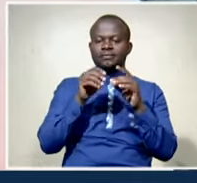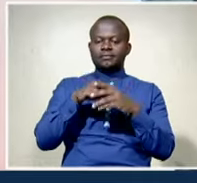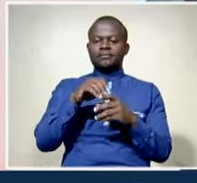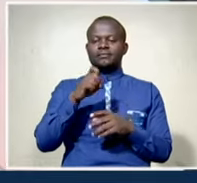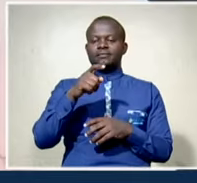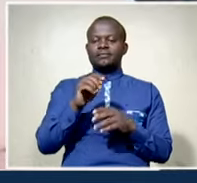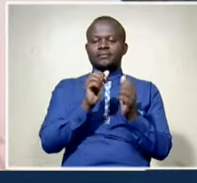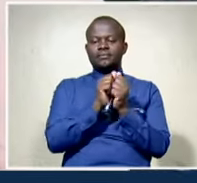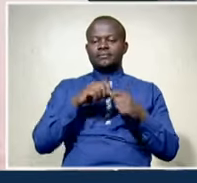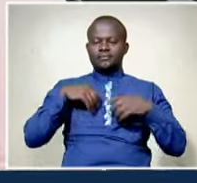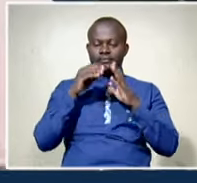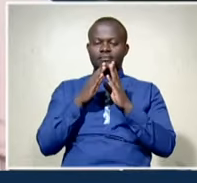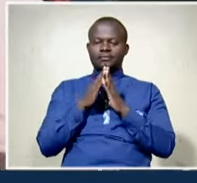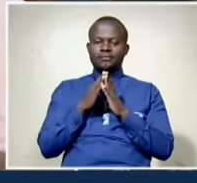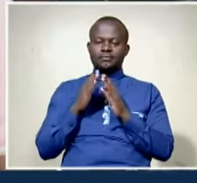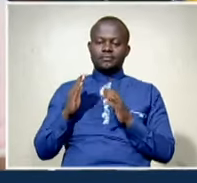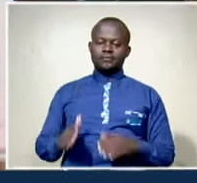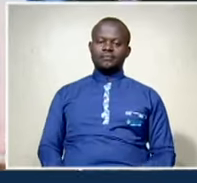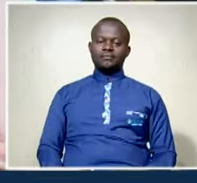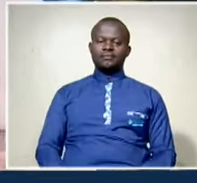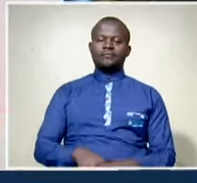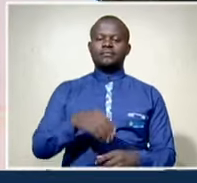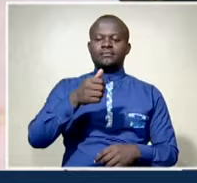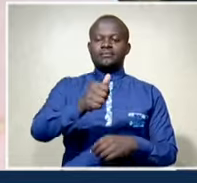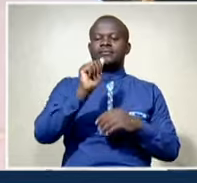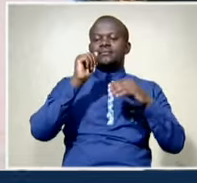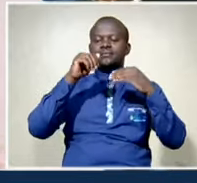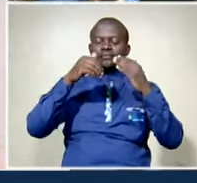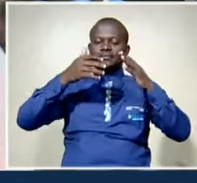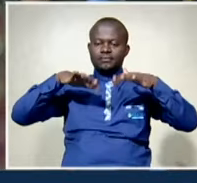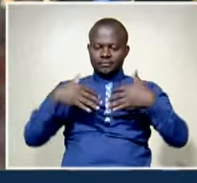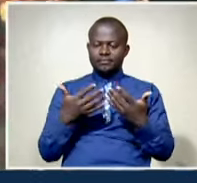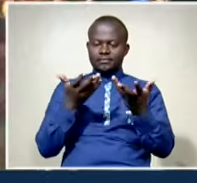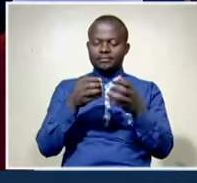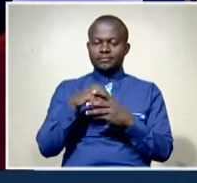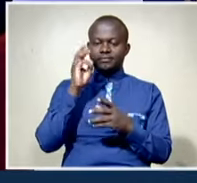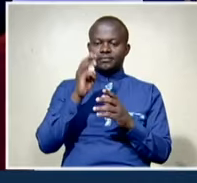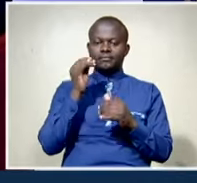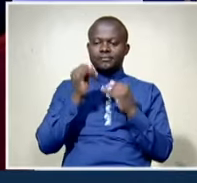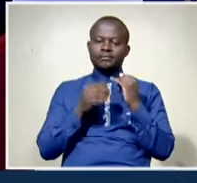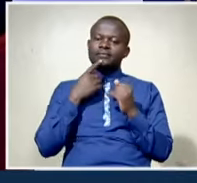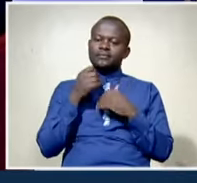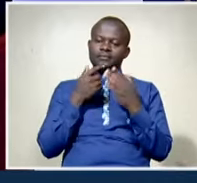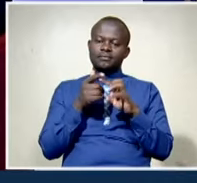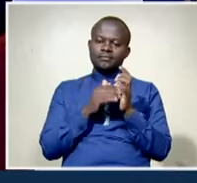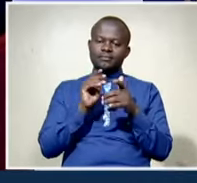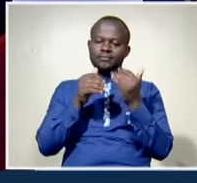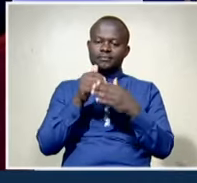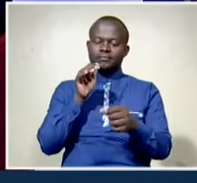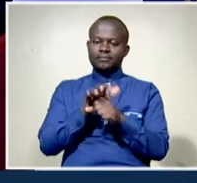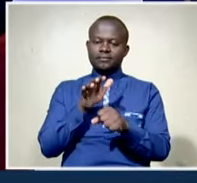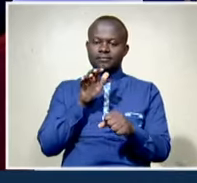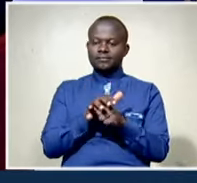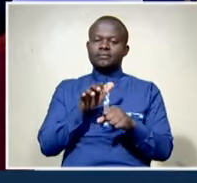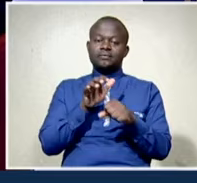expo ndetse n'abatuye umujyi wa Huye ngibyo bona nuko byifasha hano mu mujyi wa Huye expo izasozwa ku wa mbere ariko abantu ni benshi urujya n'uruza